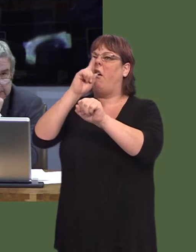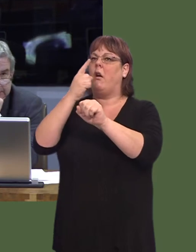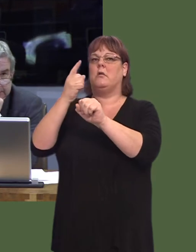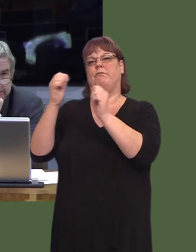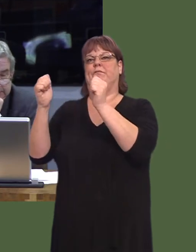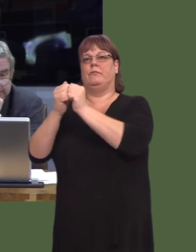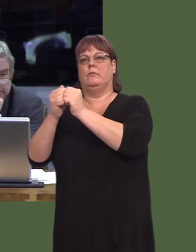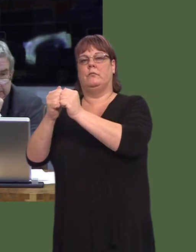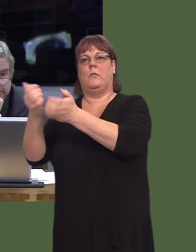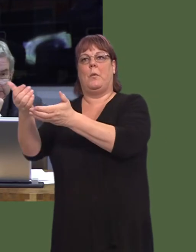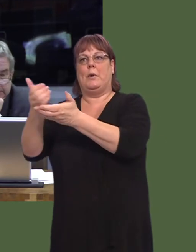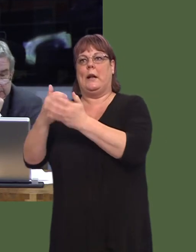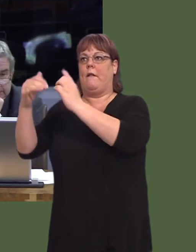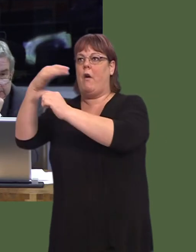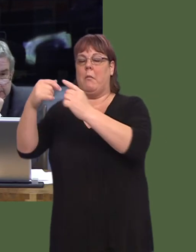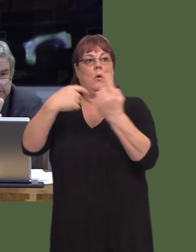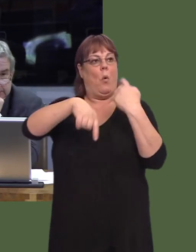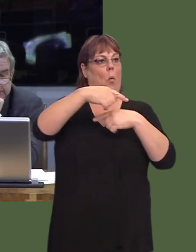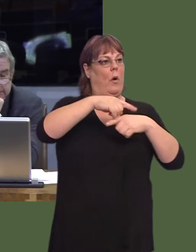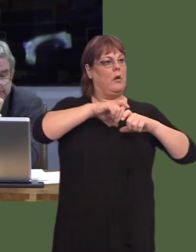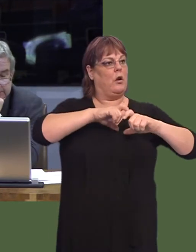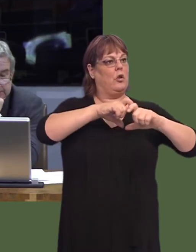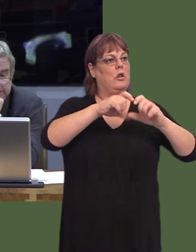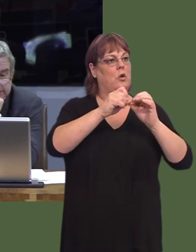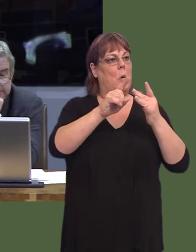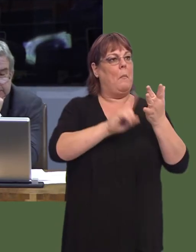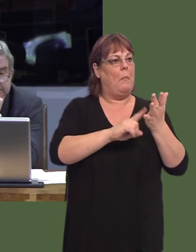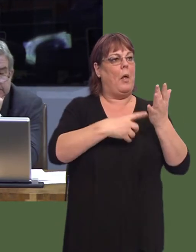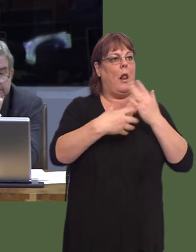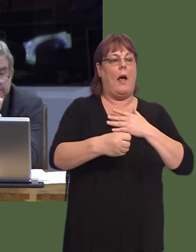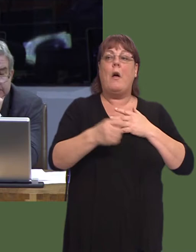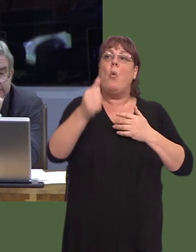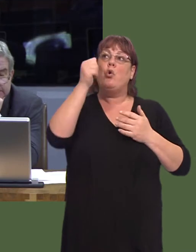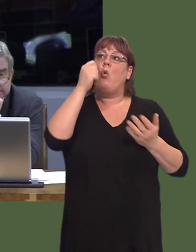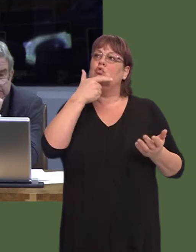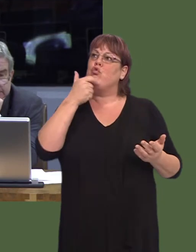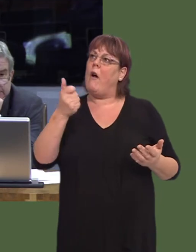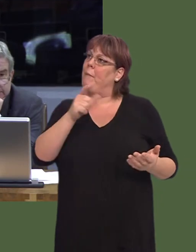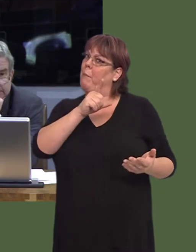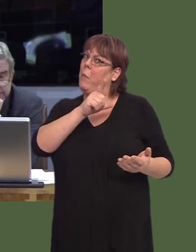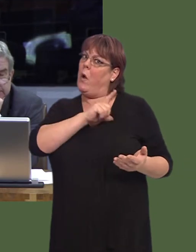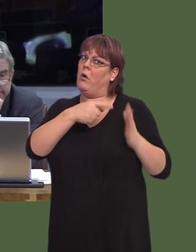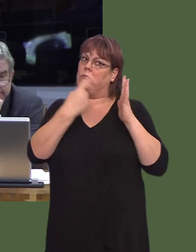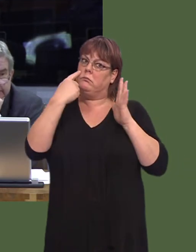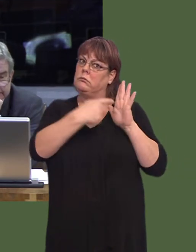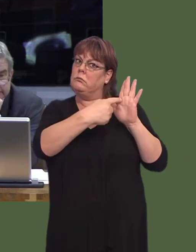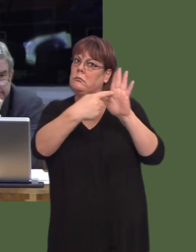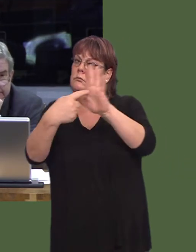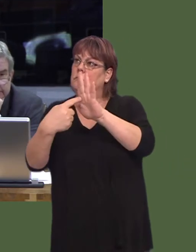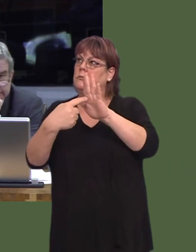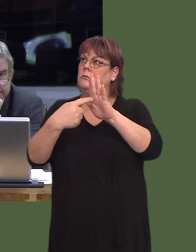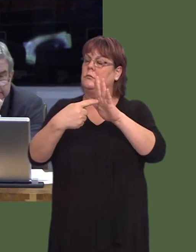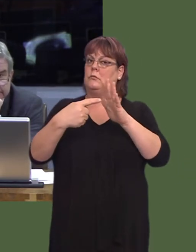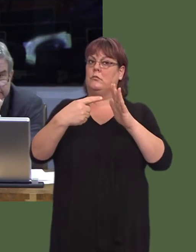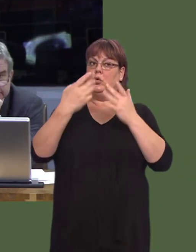Nad ydych chi'n teimlo bod e'n briodol i chi cyhoeddi'r bil parchad yna ar ffurf drafft nawr, fel arf cyhoeddus